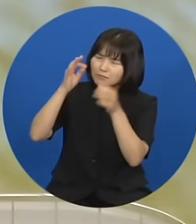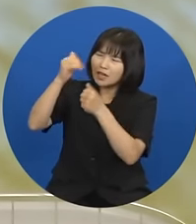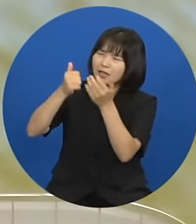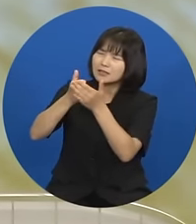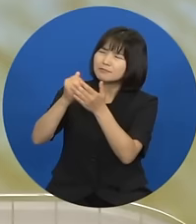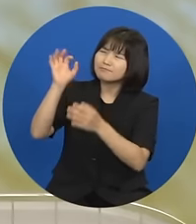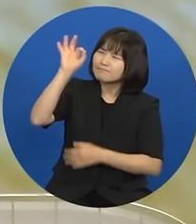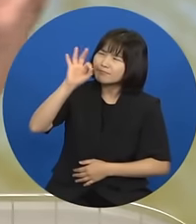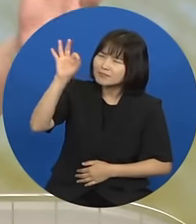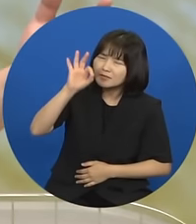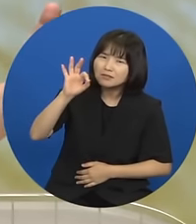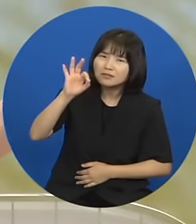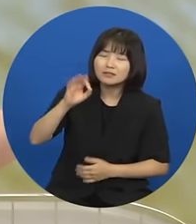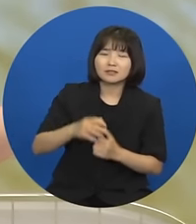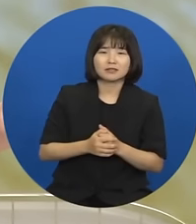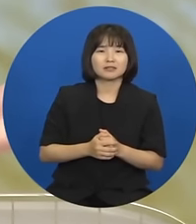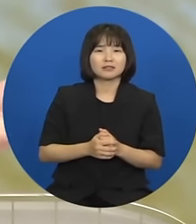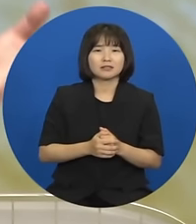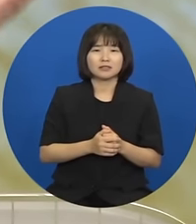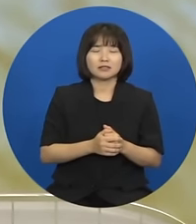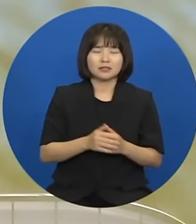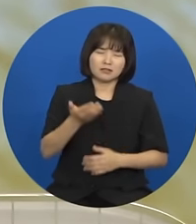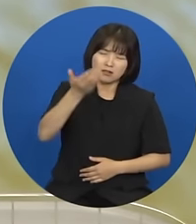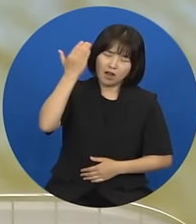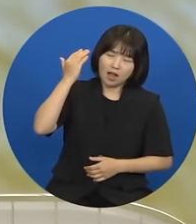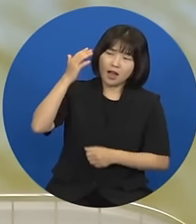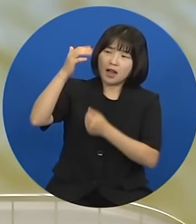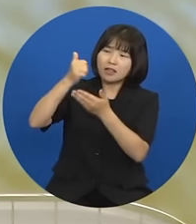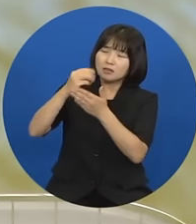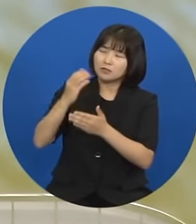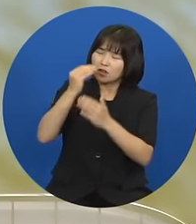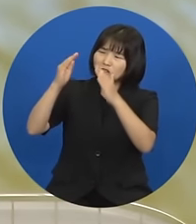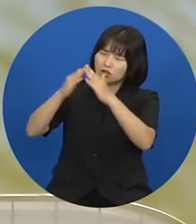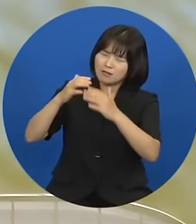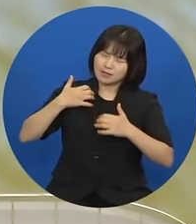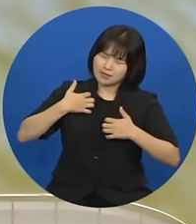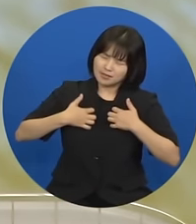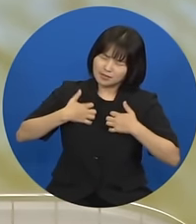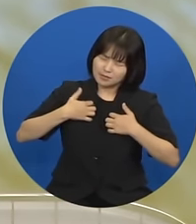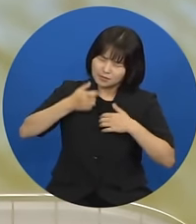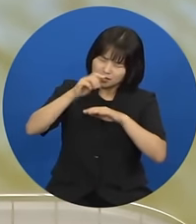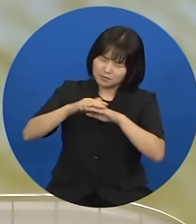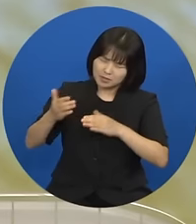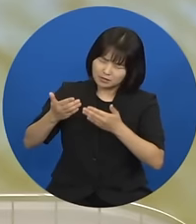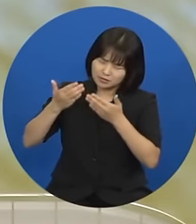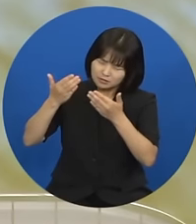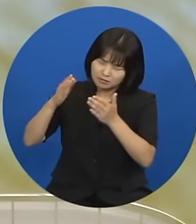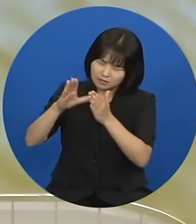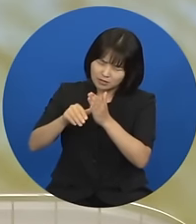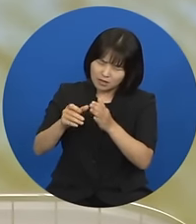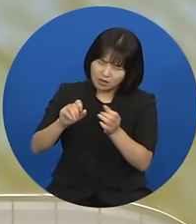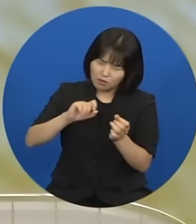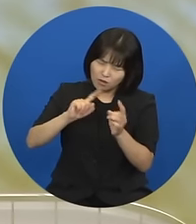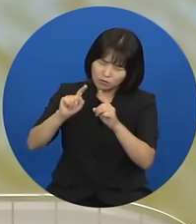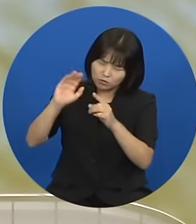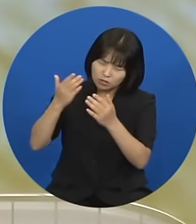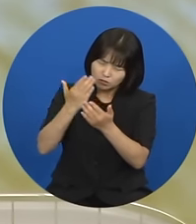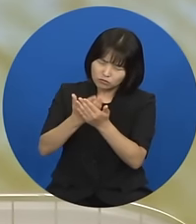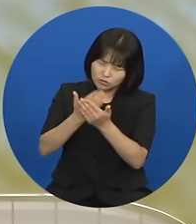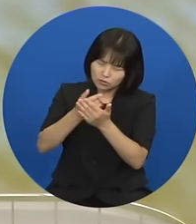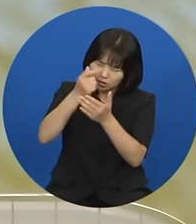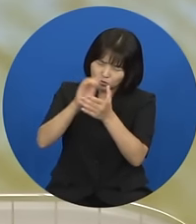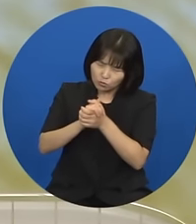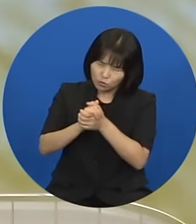찾았습니다. 과거에 그가 하나님의 성전에서 기쁘게 예배하였던 그때가 다시 회복되게 해달라고 기도하고